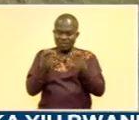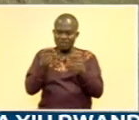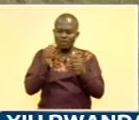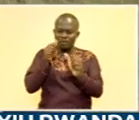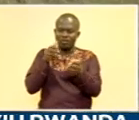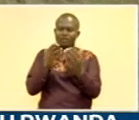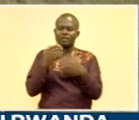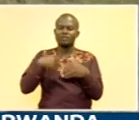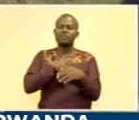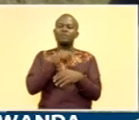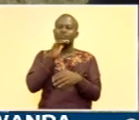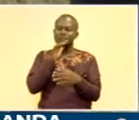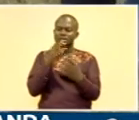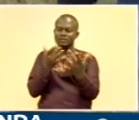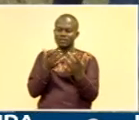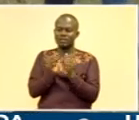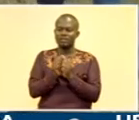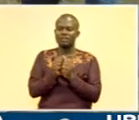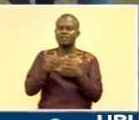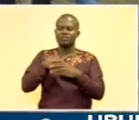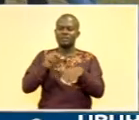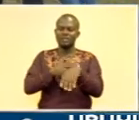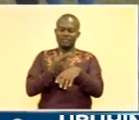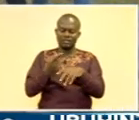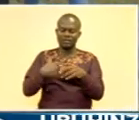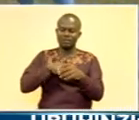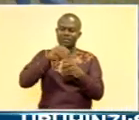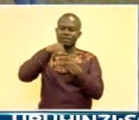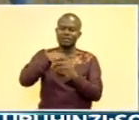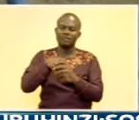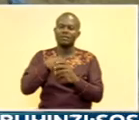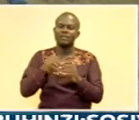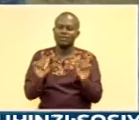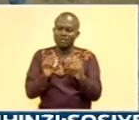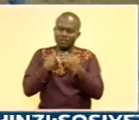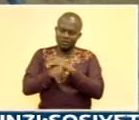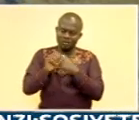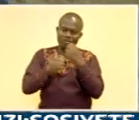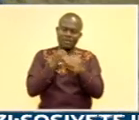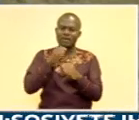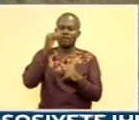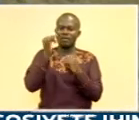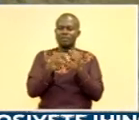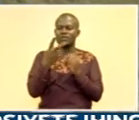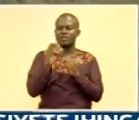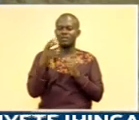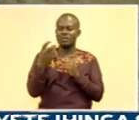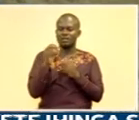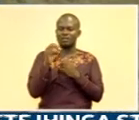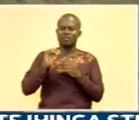bakadukurikirana. Twiteze rero ko muri iki gihe turimo tugerageza kugera kwinjira mu mwaka wa nyuma 2020, ko